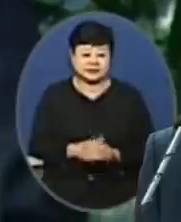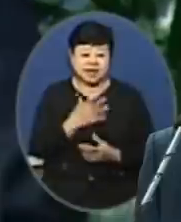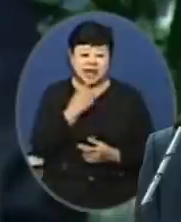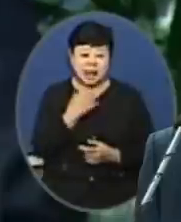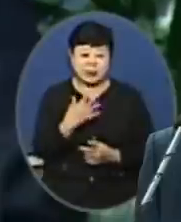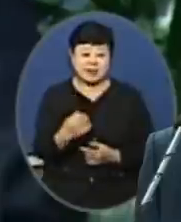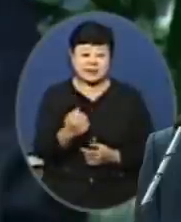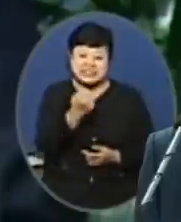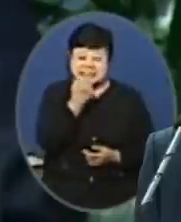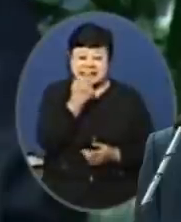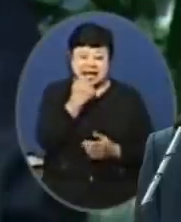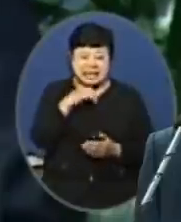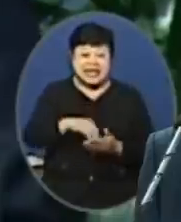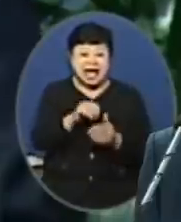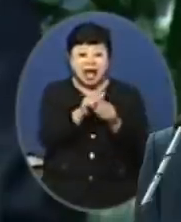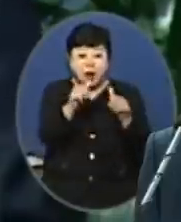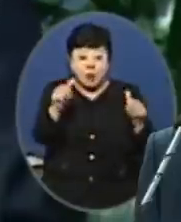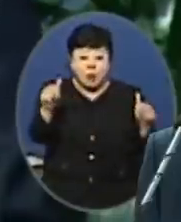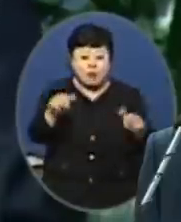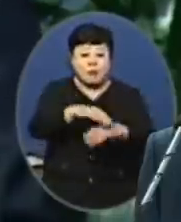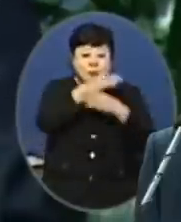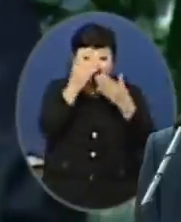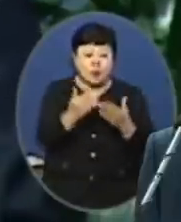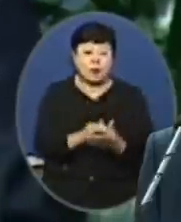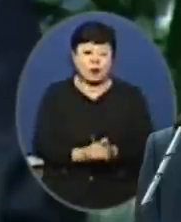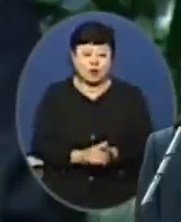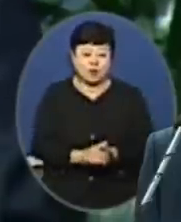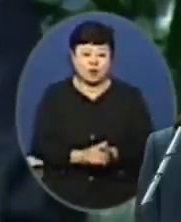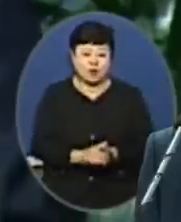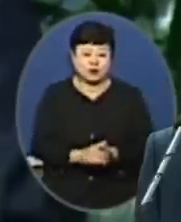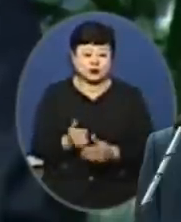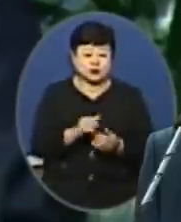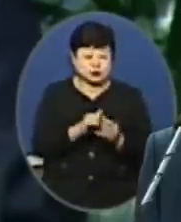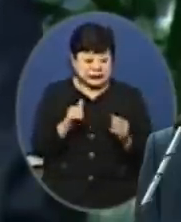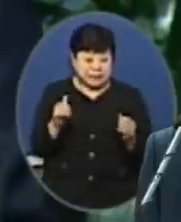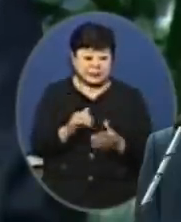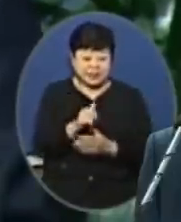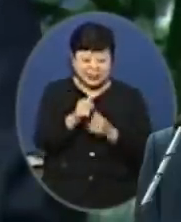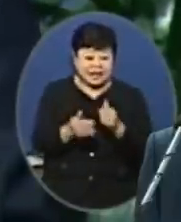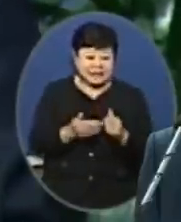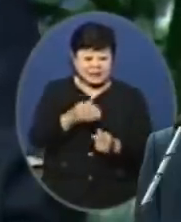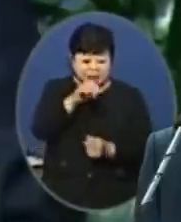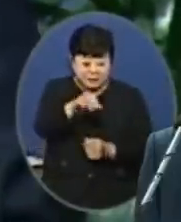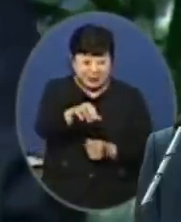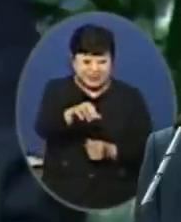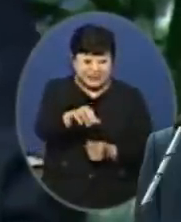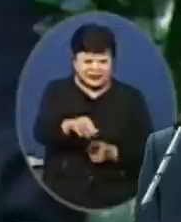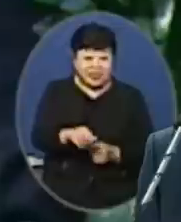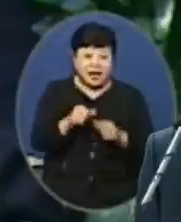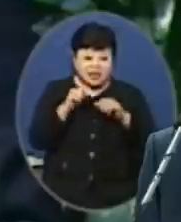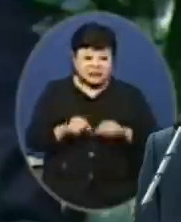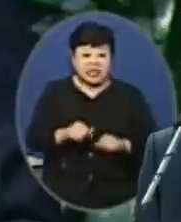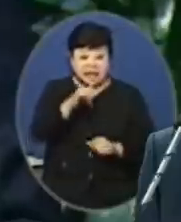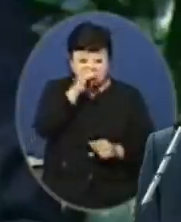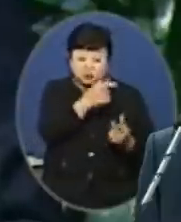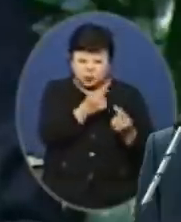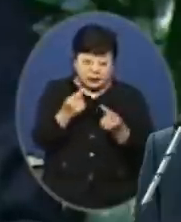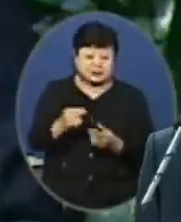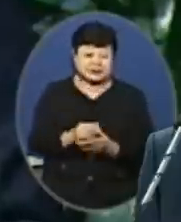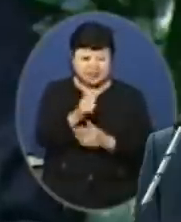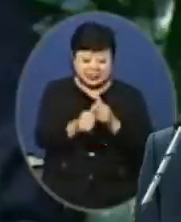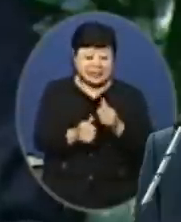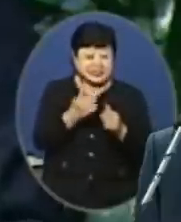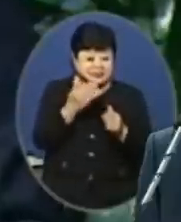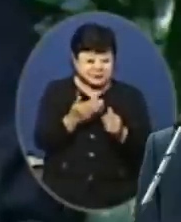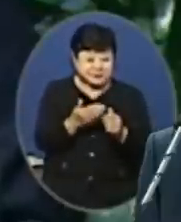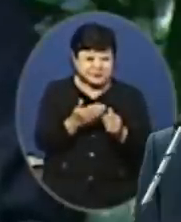아브라함, 이삭, 야곱 다 대대로 살다가 죽은 사람들인데 하나님 앞에는 다 살아있어요. 왜냐하면